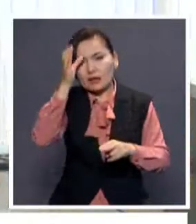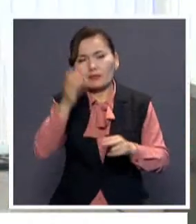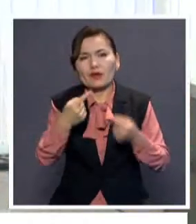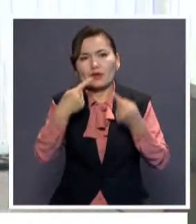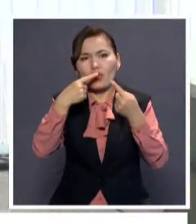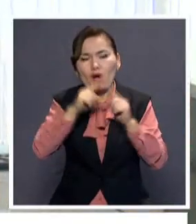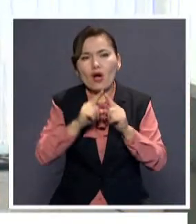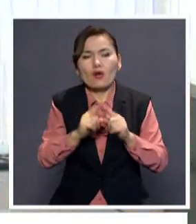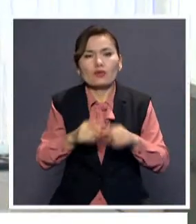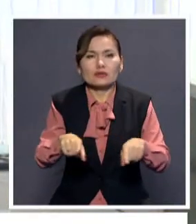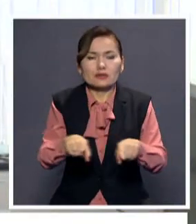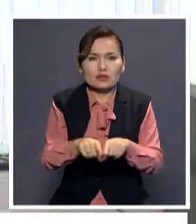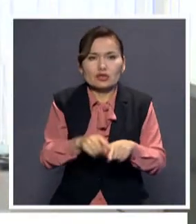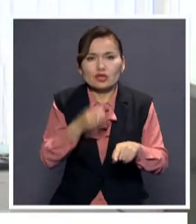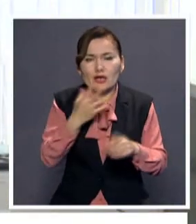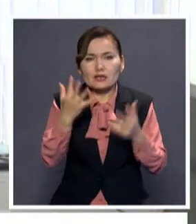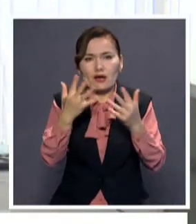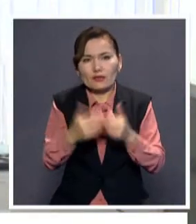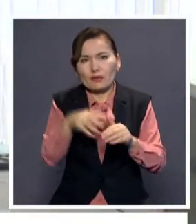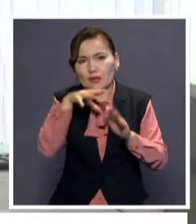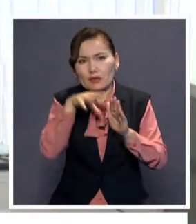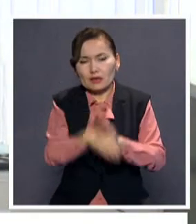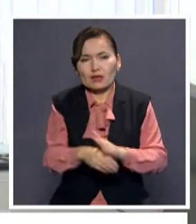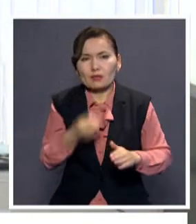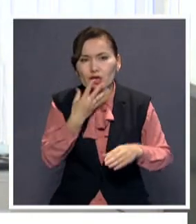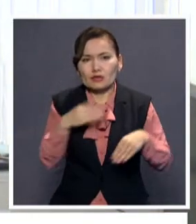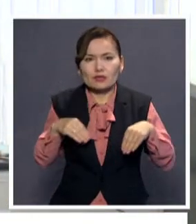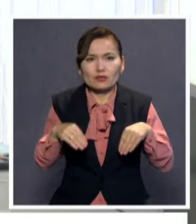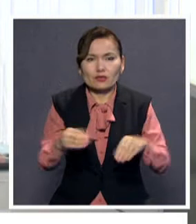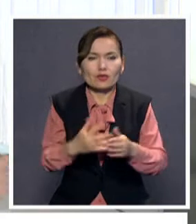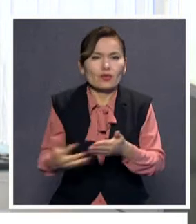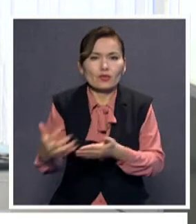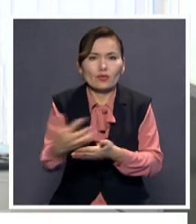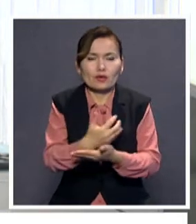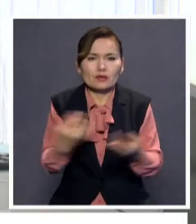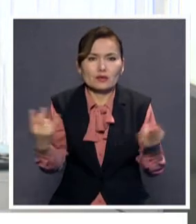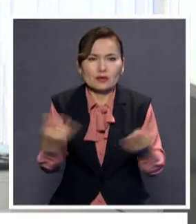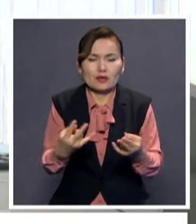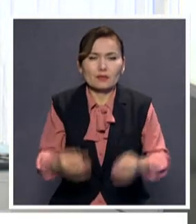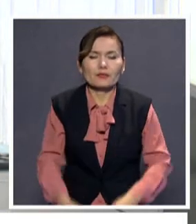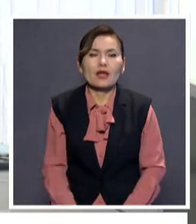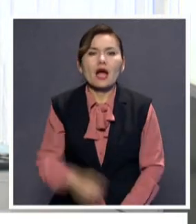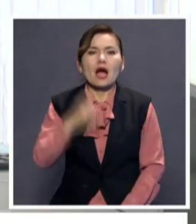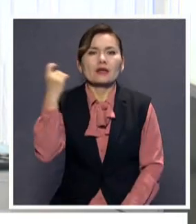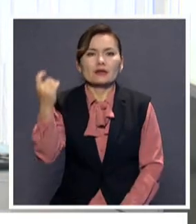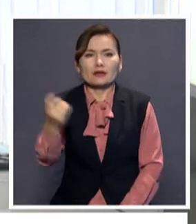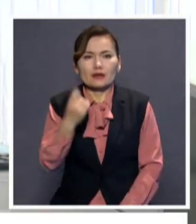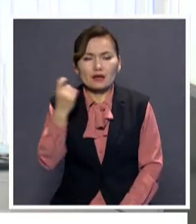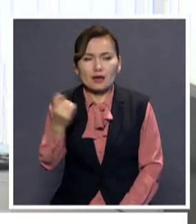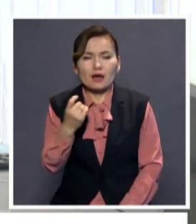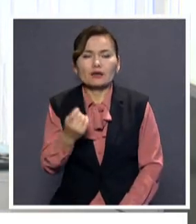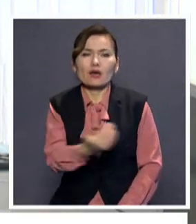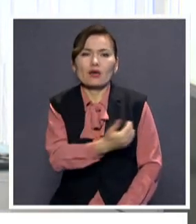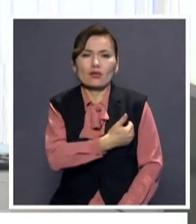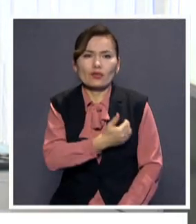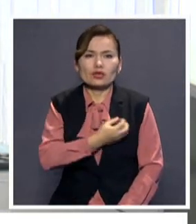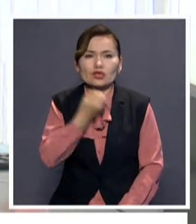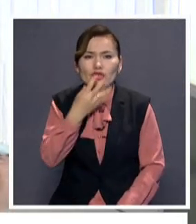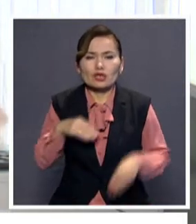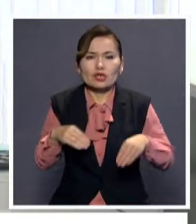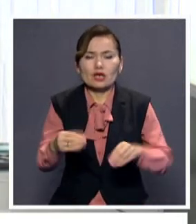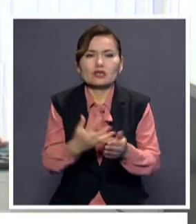Они хотят получать высокую урожайность, для этого им нужно вносить. Дихандар дақылдар еккенде мол өнім алғысы келеді. Шығымдылықты